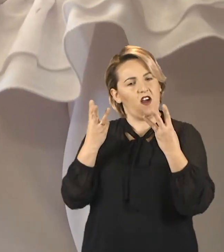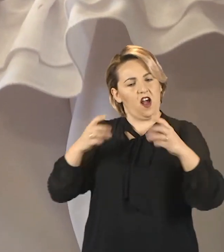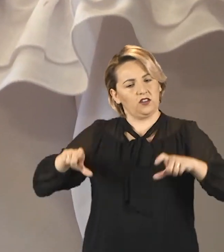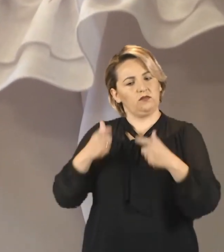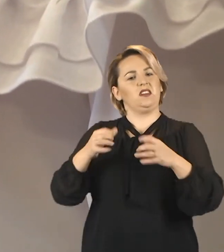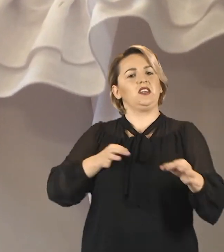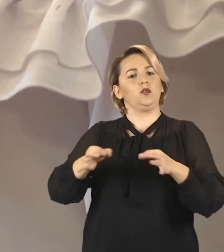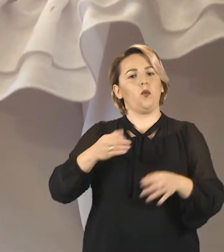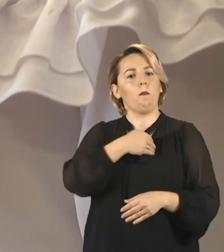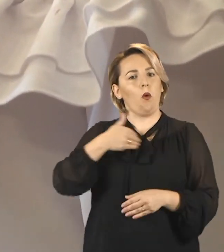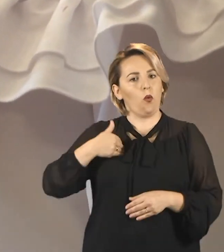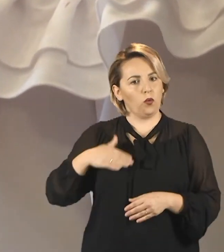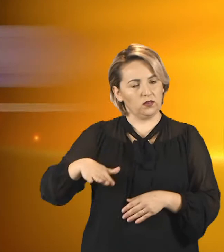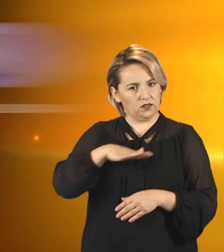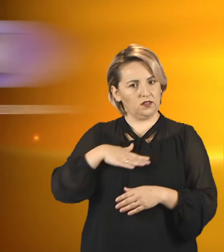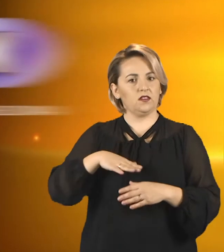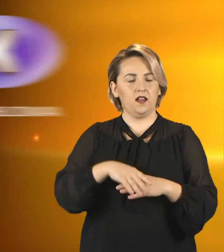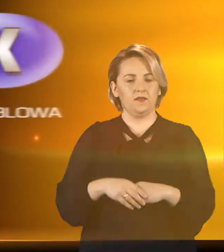wydarzenia z Chin Hej Polski